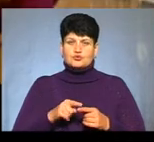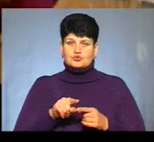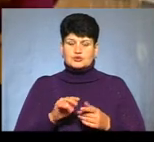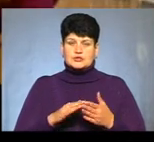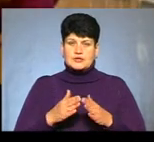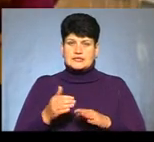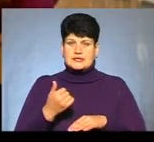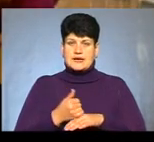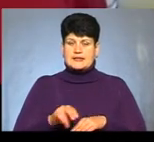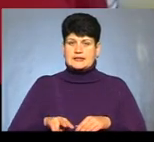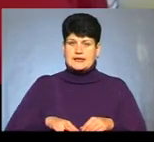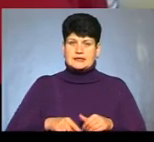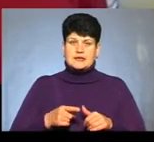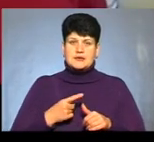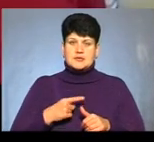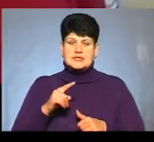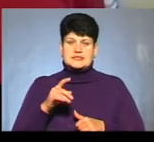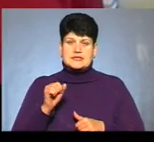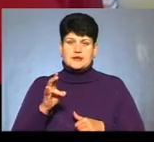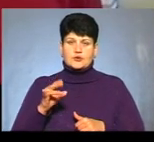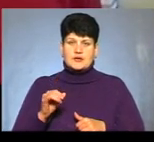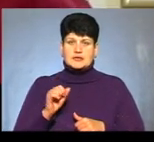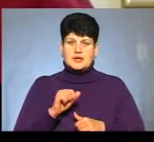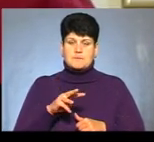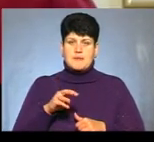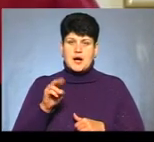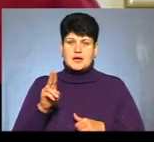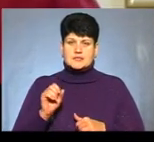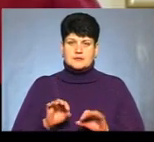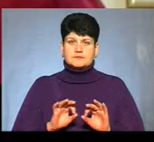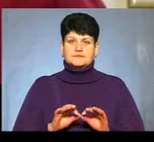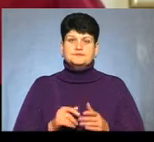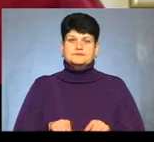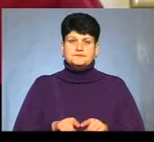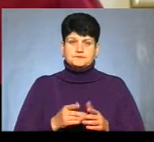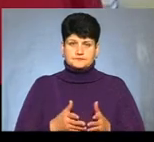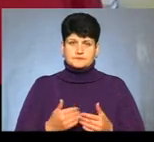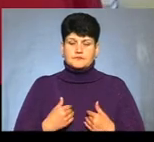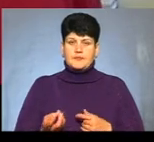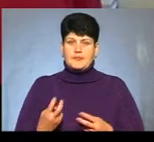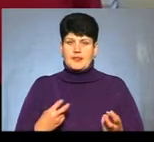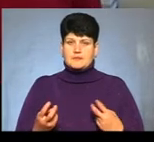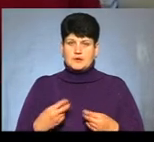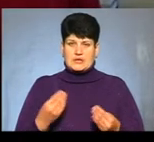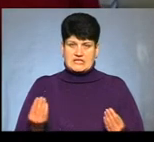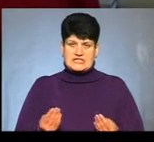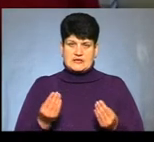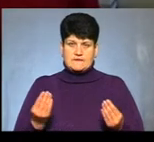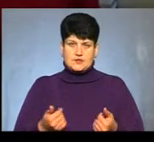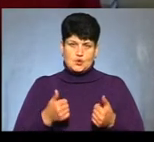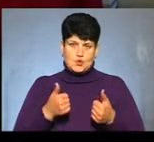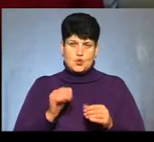району. Цю ситуацію генеральний директор театру імені Марії Заньковецької Андрій Мацяк прокоментував так. До нас ідуть свіжі